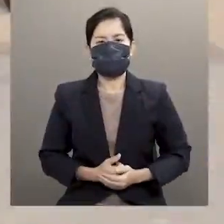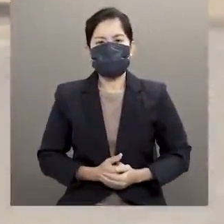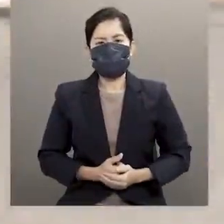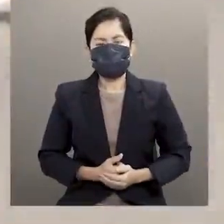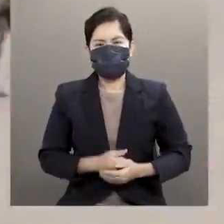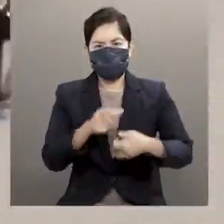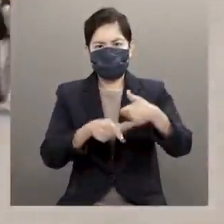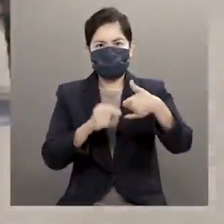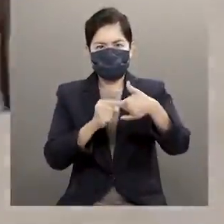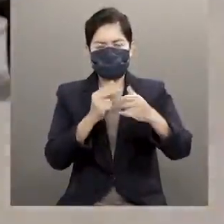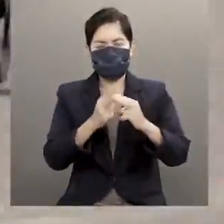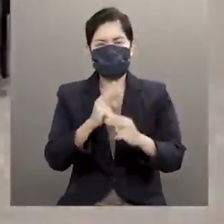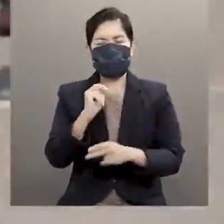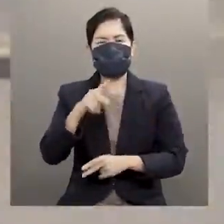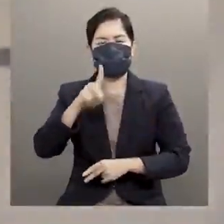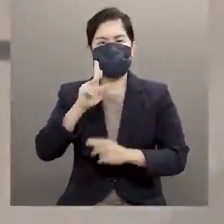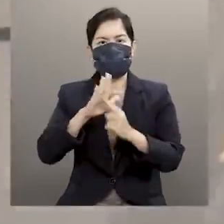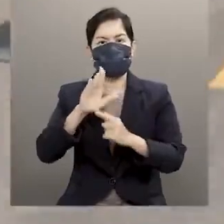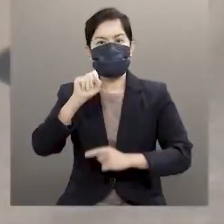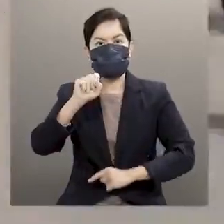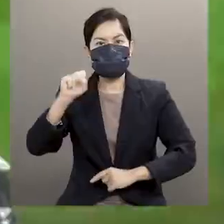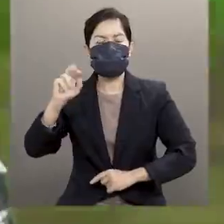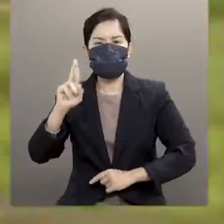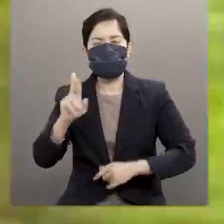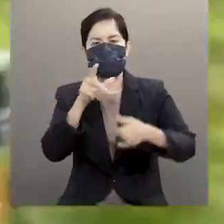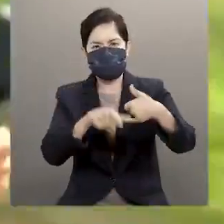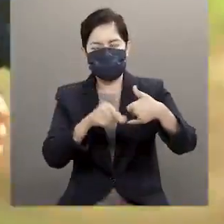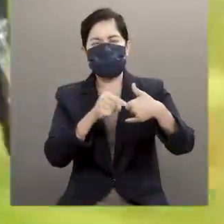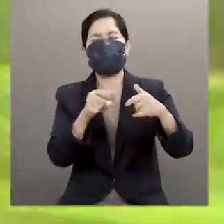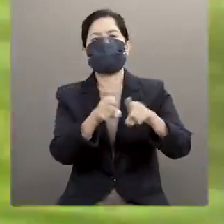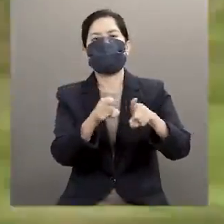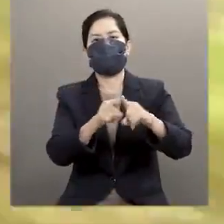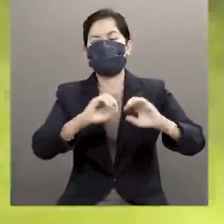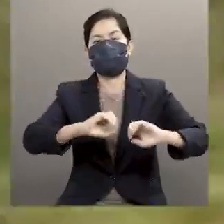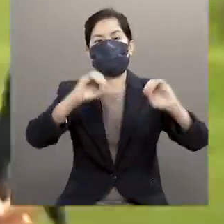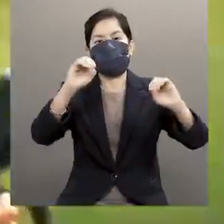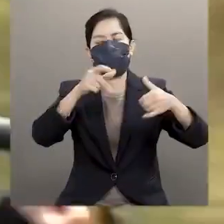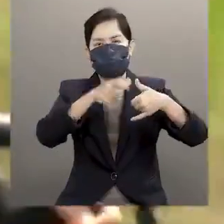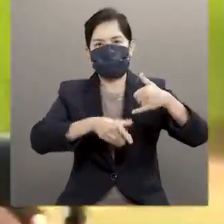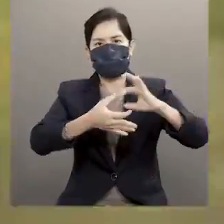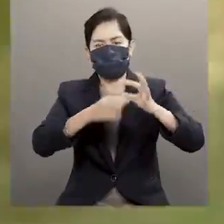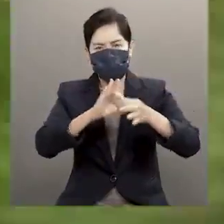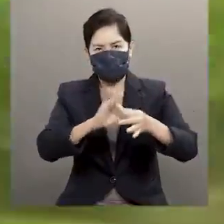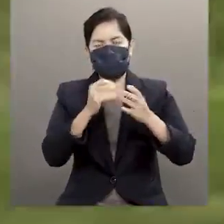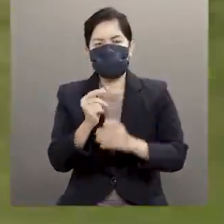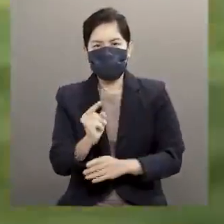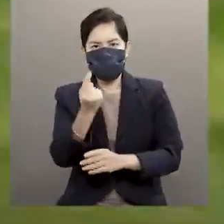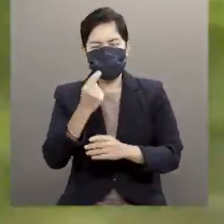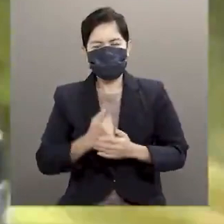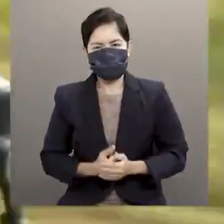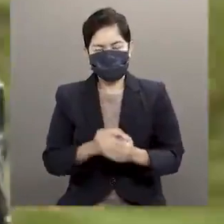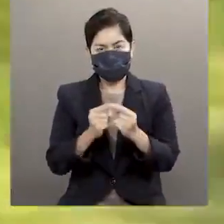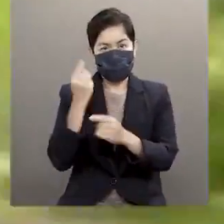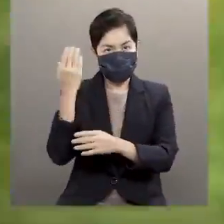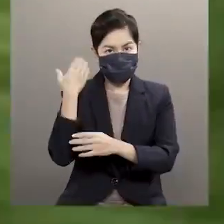คุณพัสสอนปญญาวุธิกไร เป็นนักปนสมัครเลนอคนหนึ่งที่เขาร่วมกแขงขน Tour of Thailand นะครับเมอปีที่แล้ว เธอล